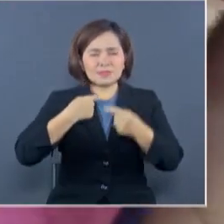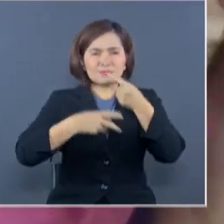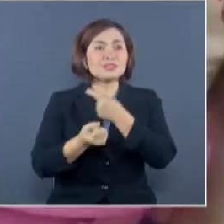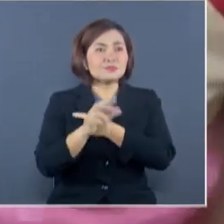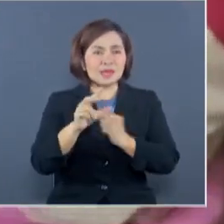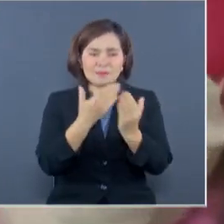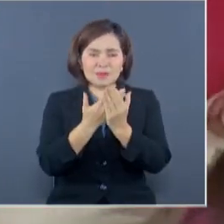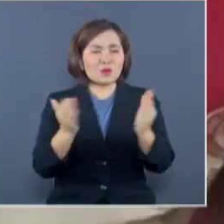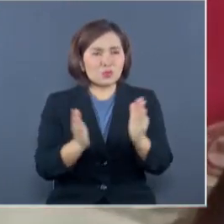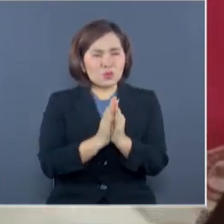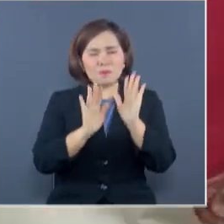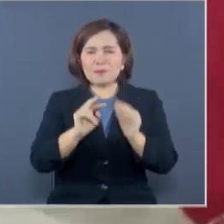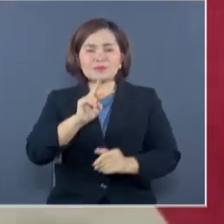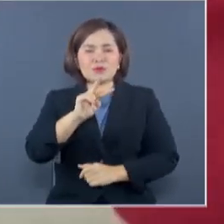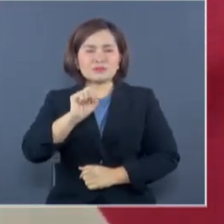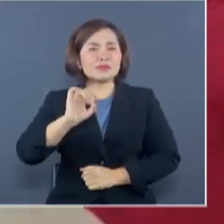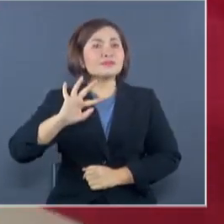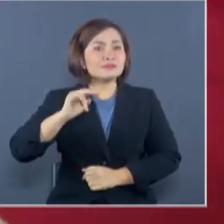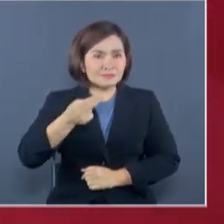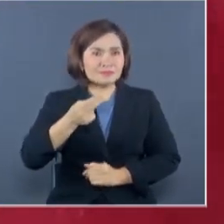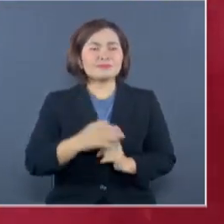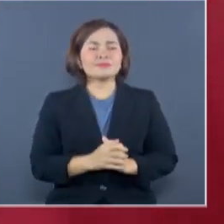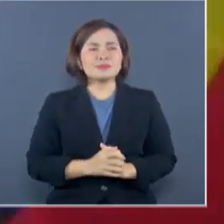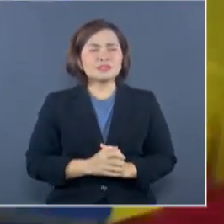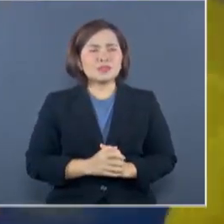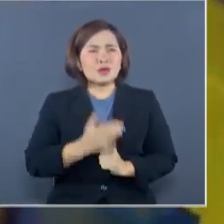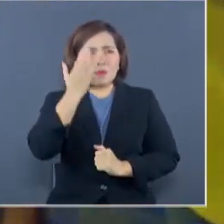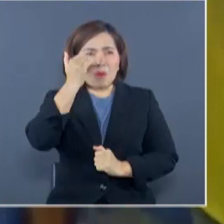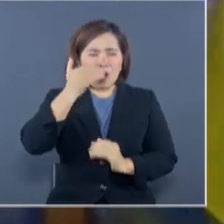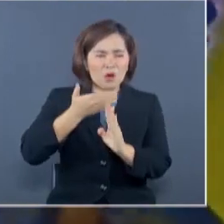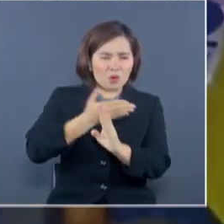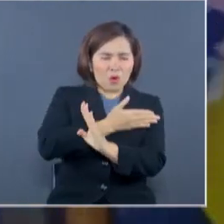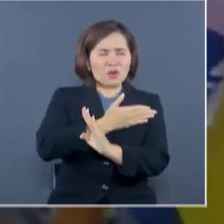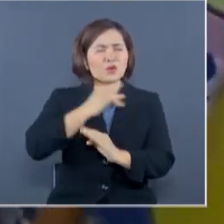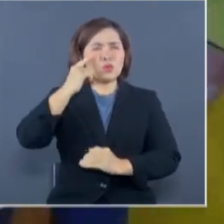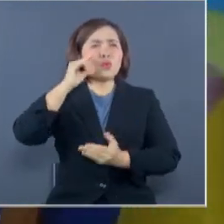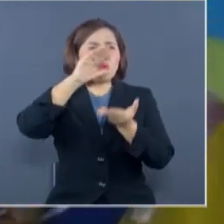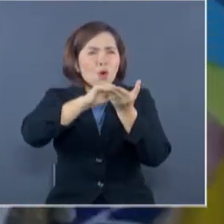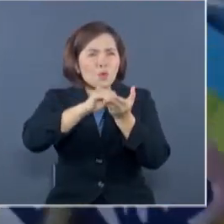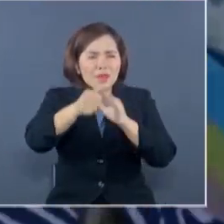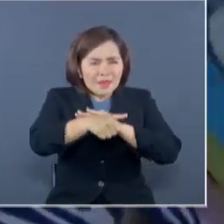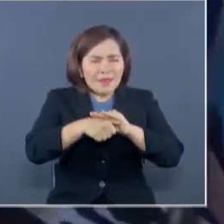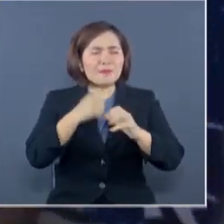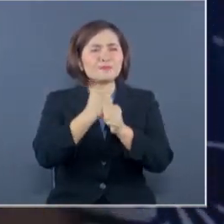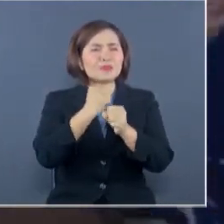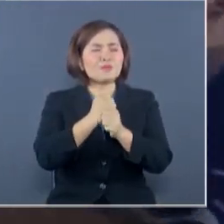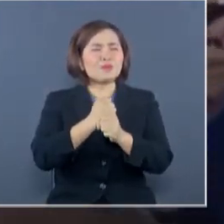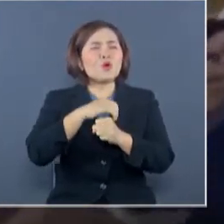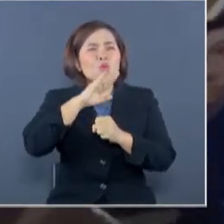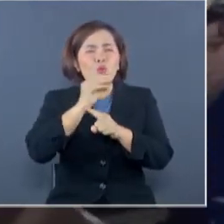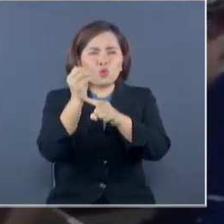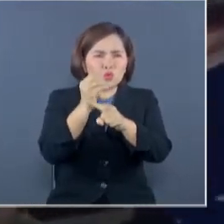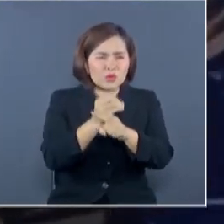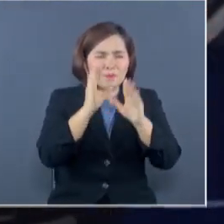ากว่า 240,000 บาทครับหลังจากเจ้าหน้าที่เนี่ยสืบทราบว่าโรงงานแห่งนี้เนี่ยลักลอบผลิตลูกชิ้นหมูแต่ไม่ถูกสุขลักษ